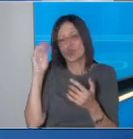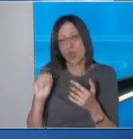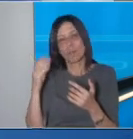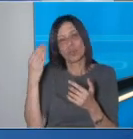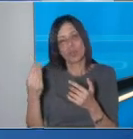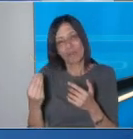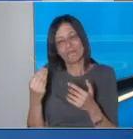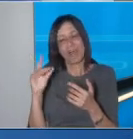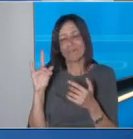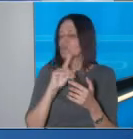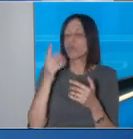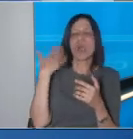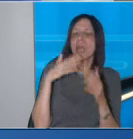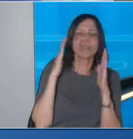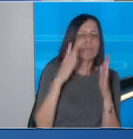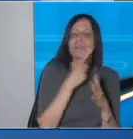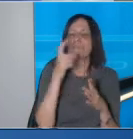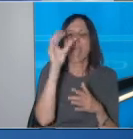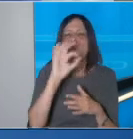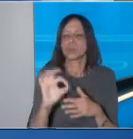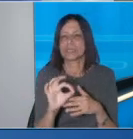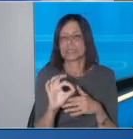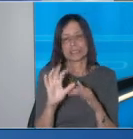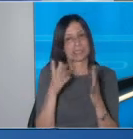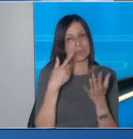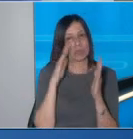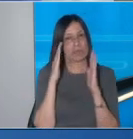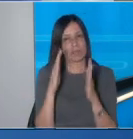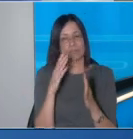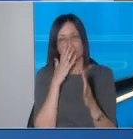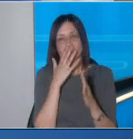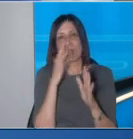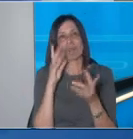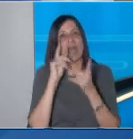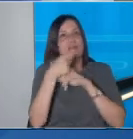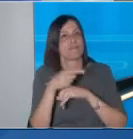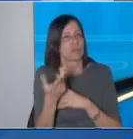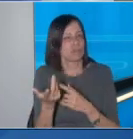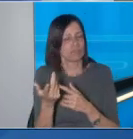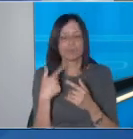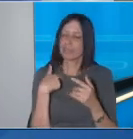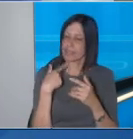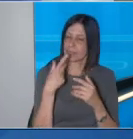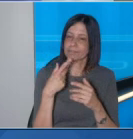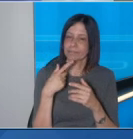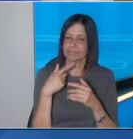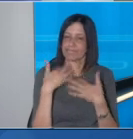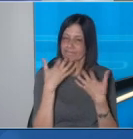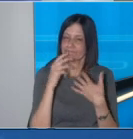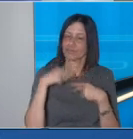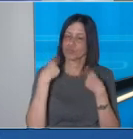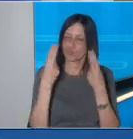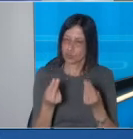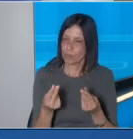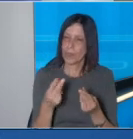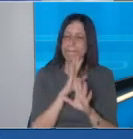חלפון היה נאמן 100%. אז למה להחליף אותו? אז אם הוא אולין, למה להחליף אותו? וגם עכשיו, אני אבוא ואחדד את הדברים הבאים. קודם